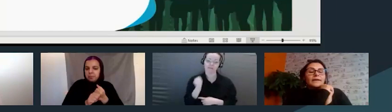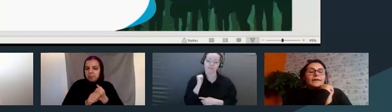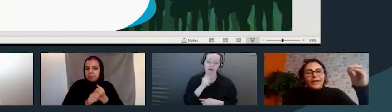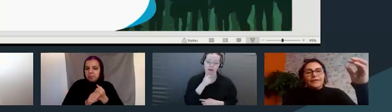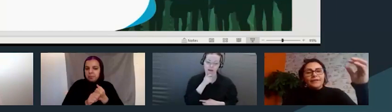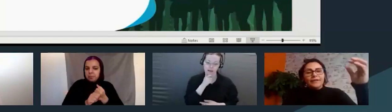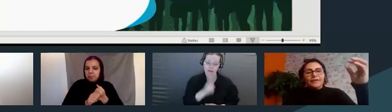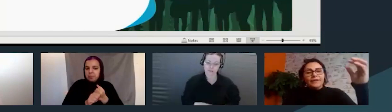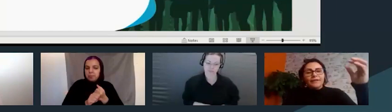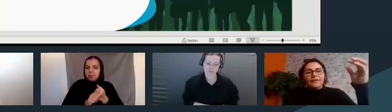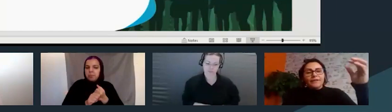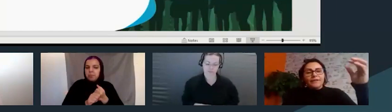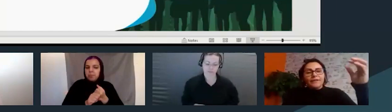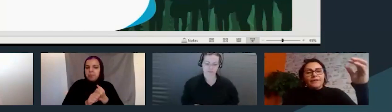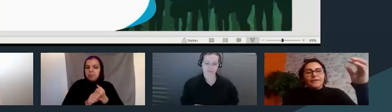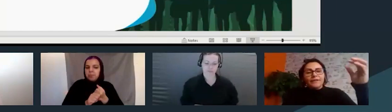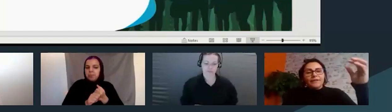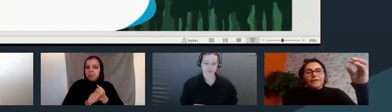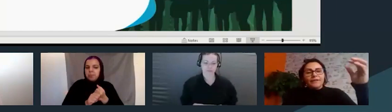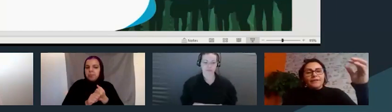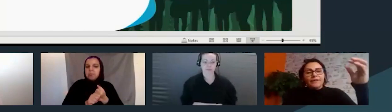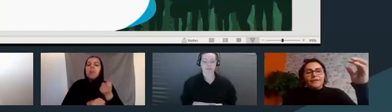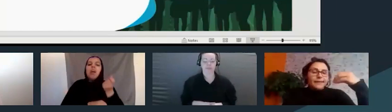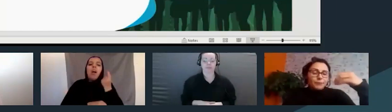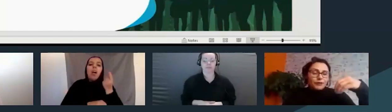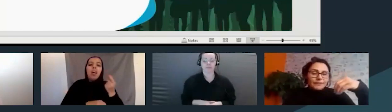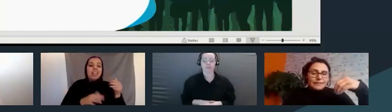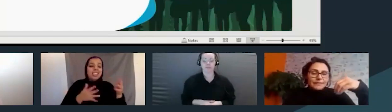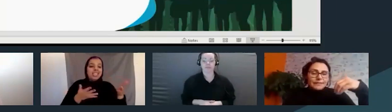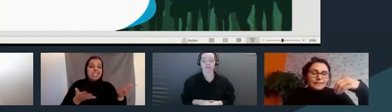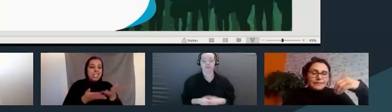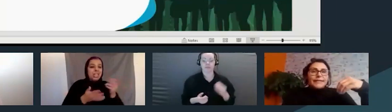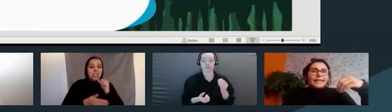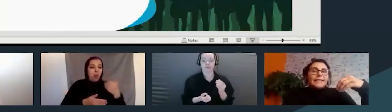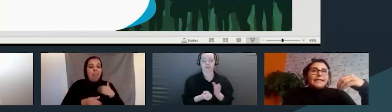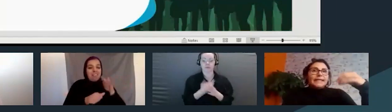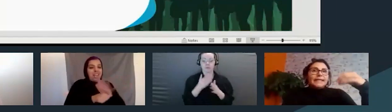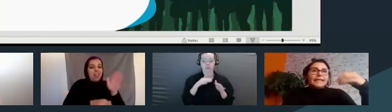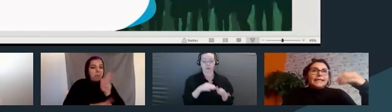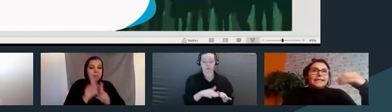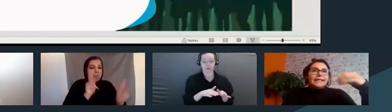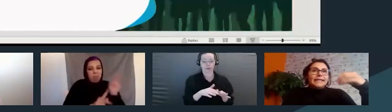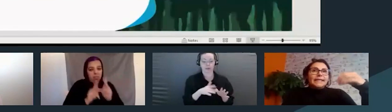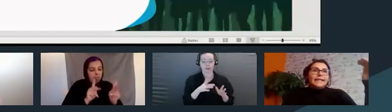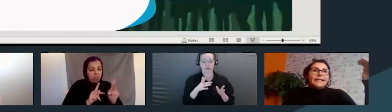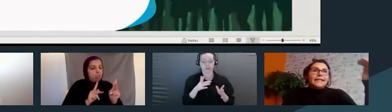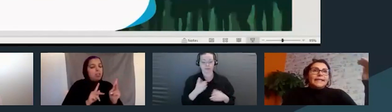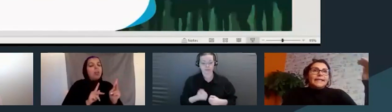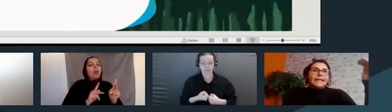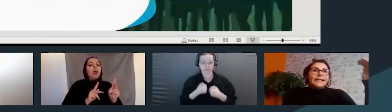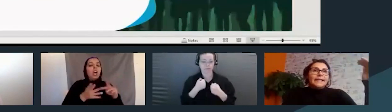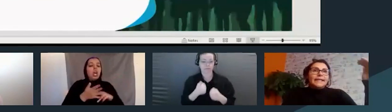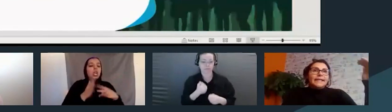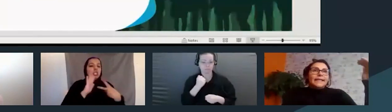et nous n'avons pas suffisamment de gens qui veulent travailler ici dans la province. Alors, il y a un déclin technique.